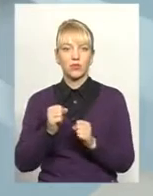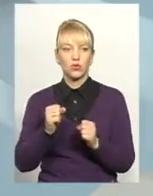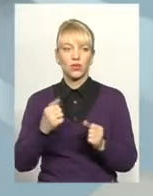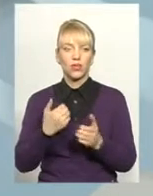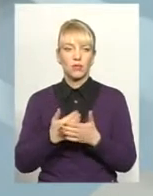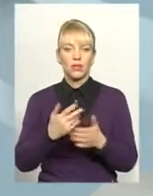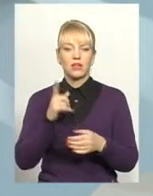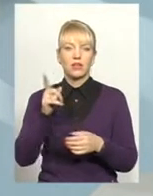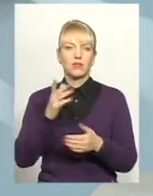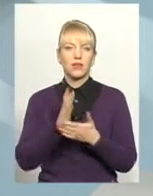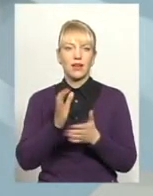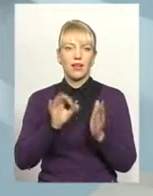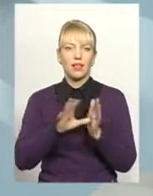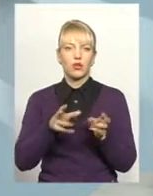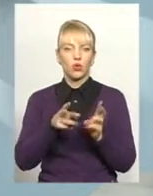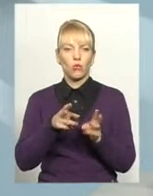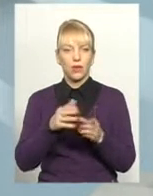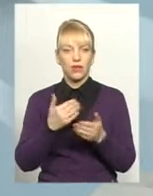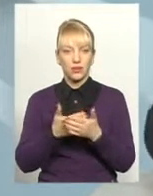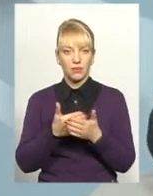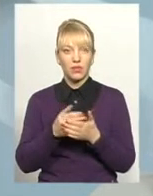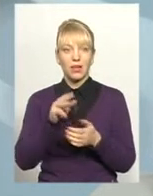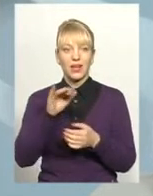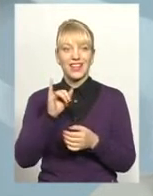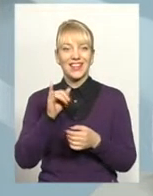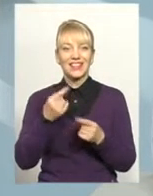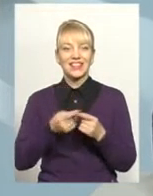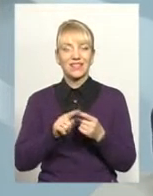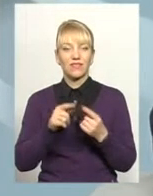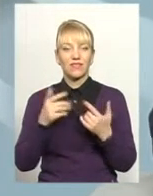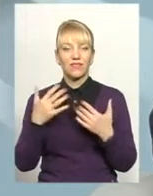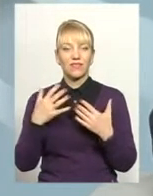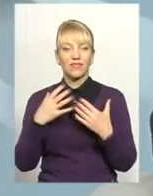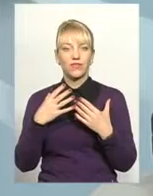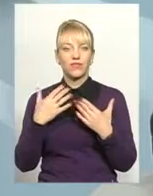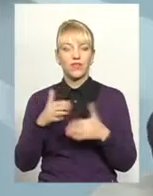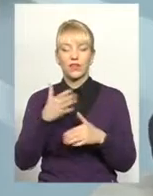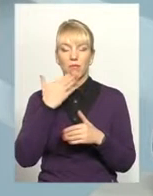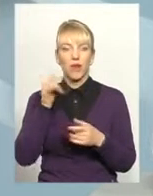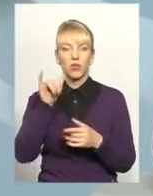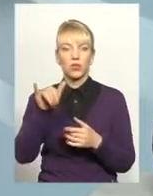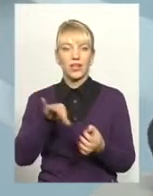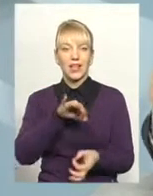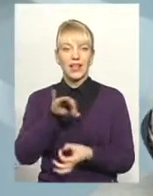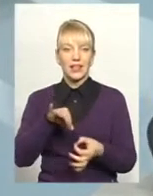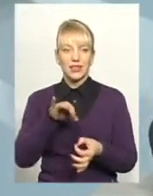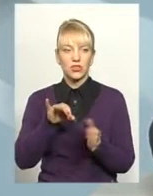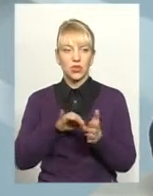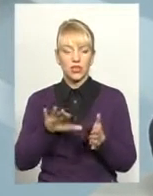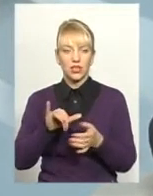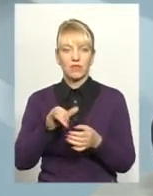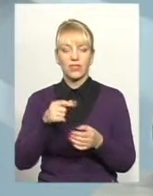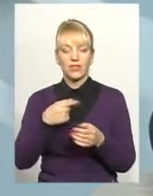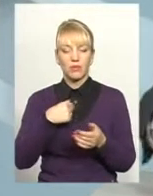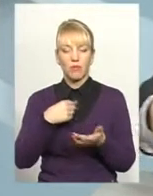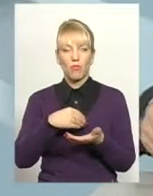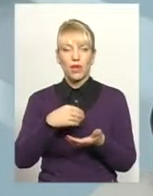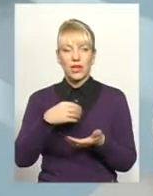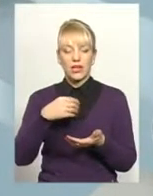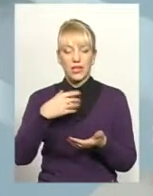там працює електроопалення. І він вже лишньої немає електроенергії, він її споживає, ще докуповує. Через